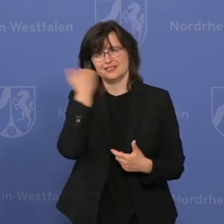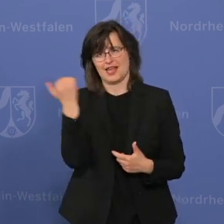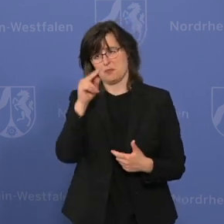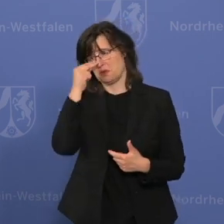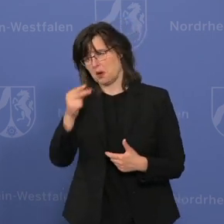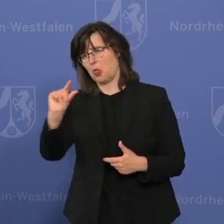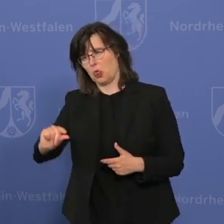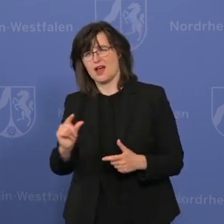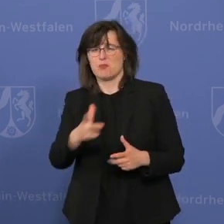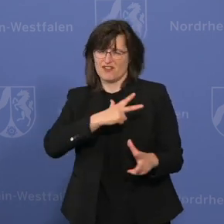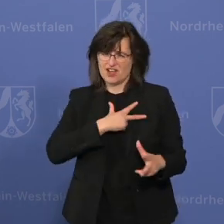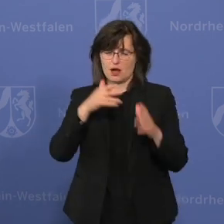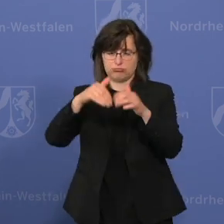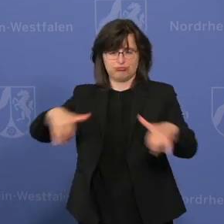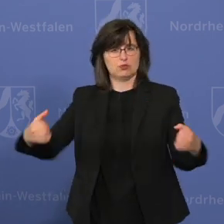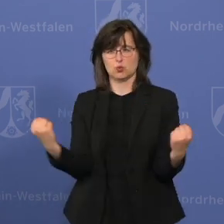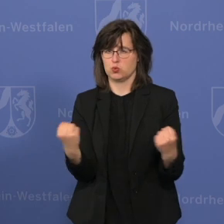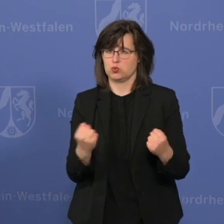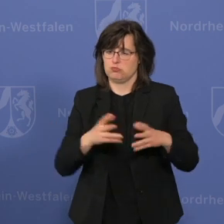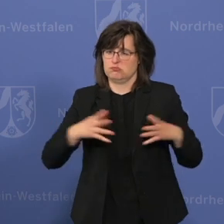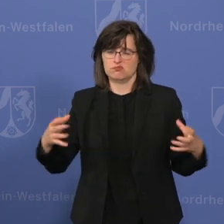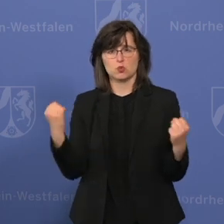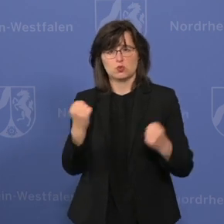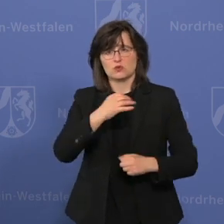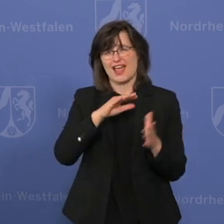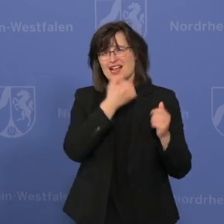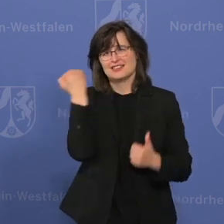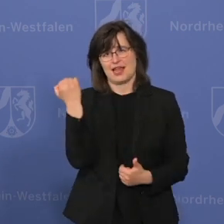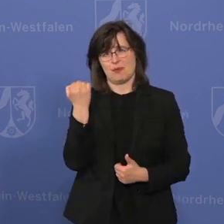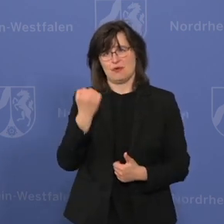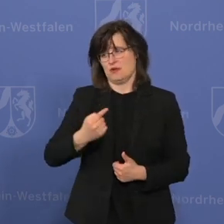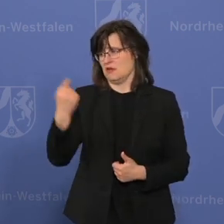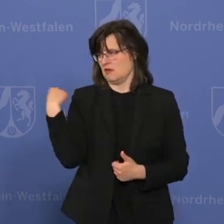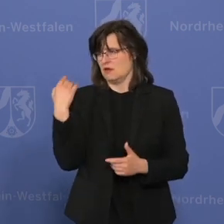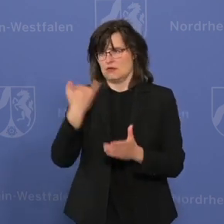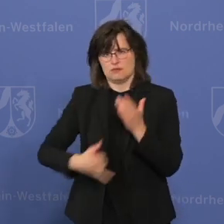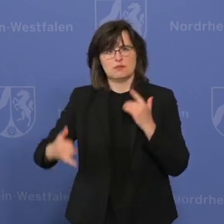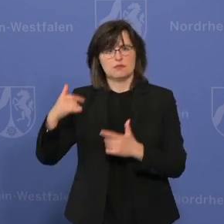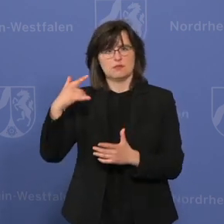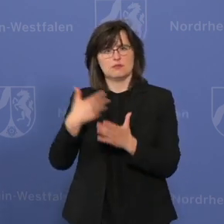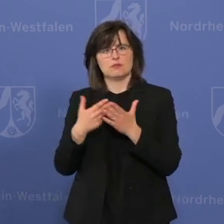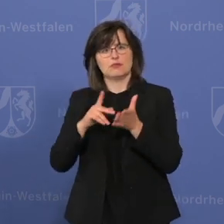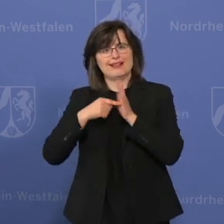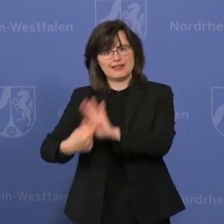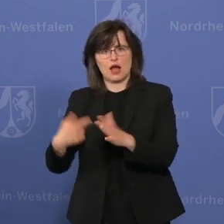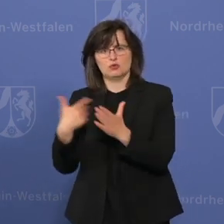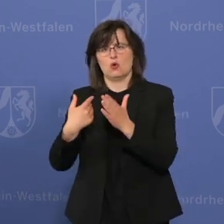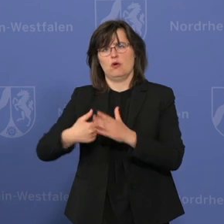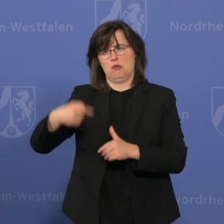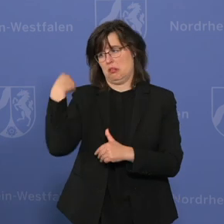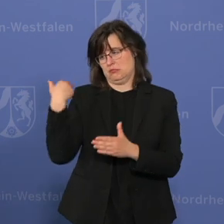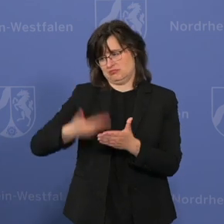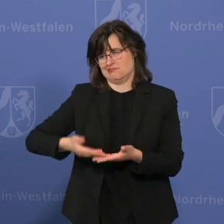IFO-Konjunkturindikator war auch in einer Weise in den letzten Tagen in seiner Absenkung überdeutlich, dass wir eben